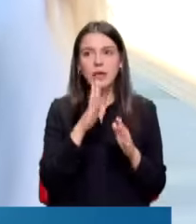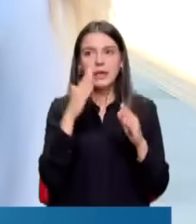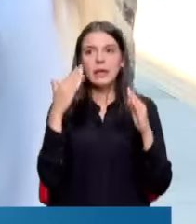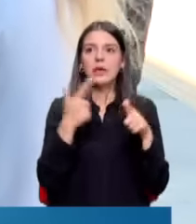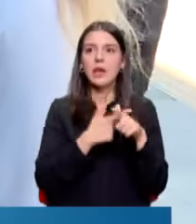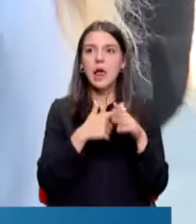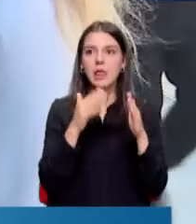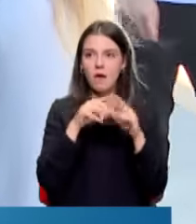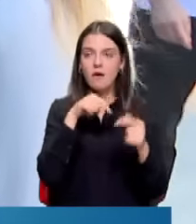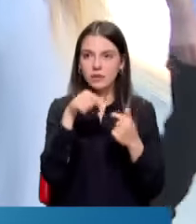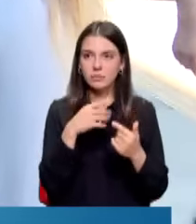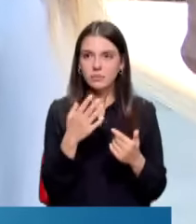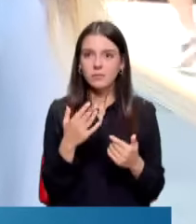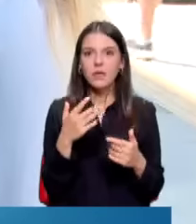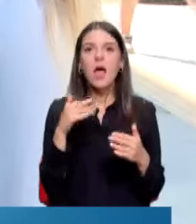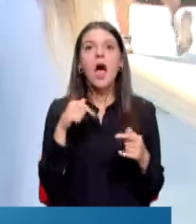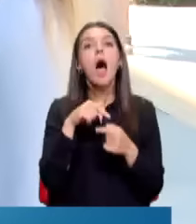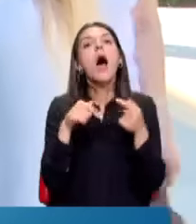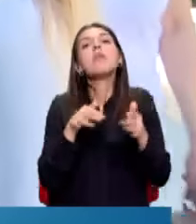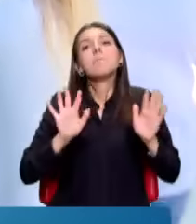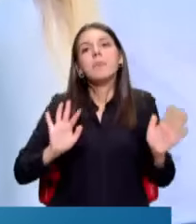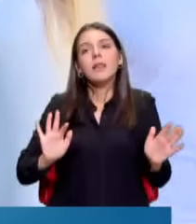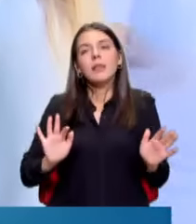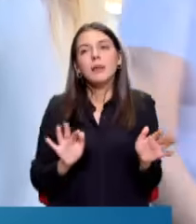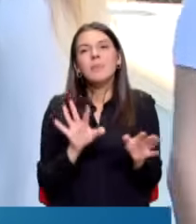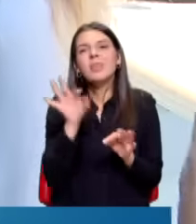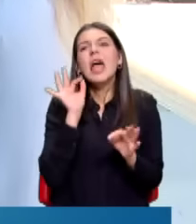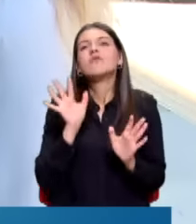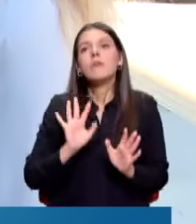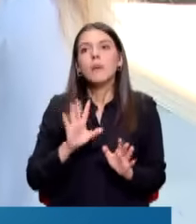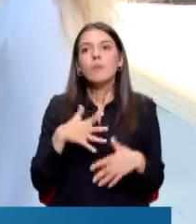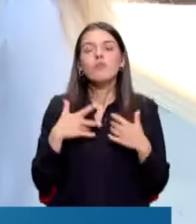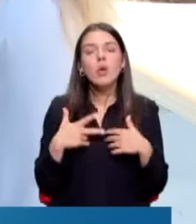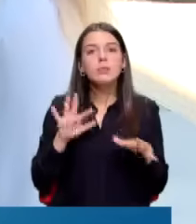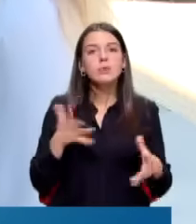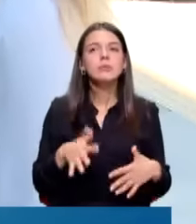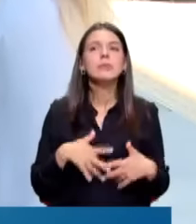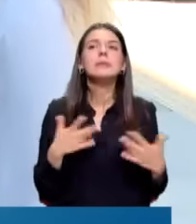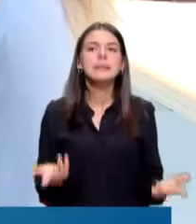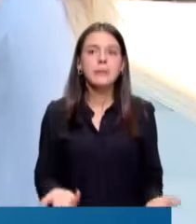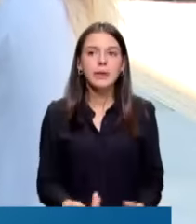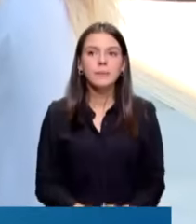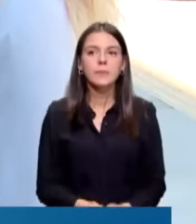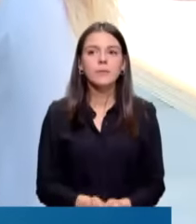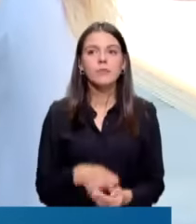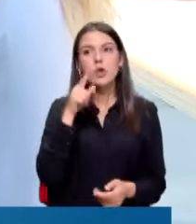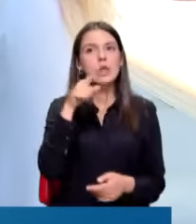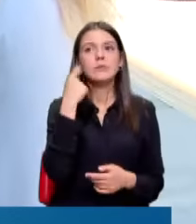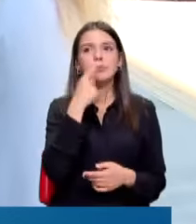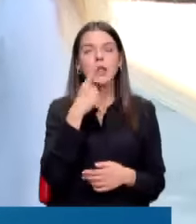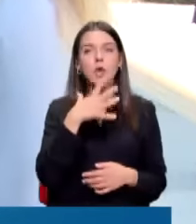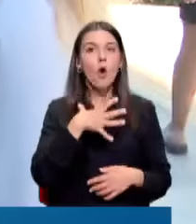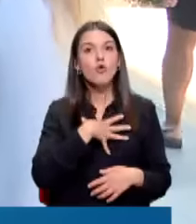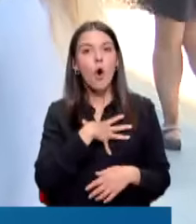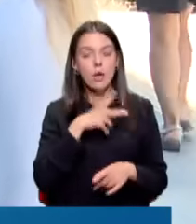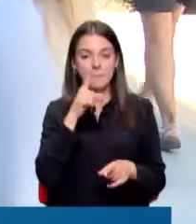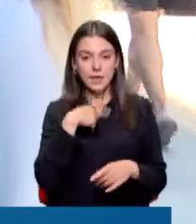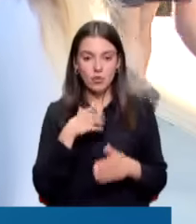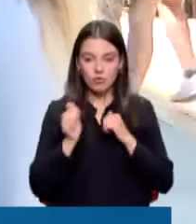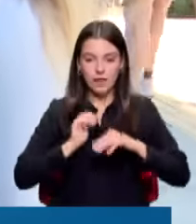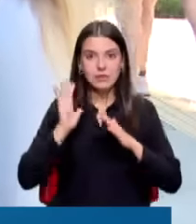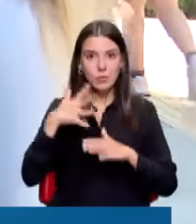mı öğrenci? Ya aramamayı tercih ettim açıkçası. O kadar moralimin bozulmasını istemedim. Yani çünkü Konya gibi bir yerde okumama